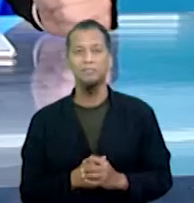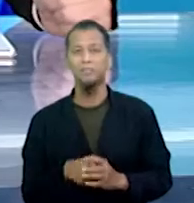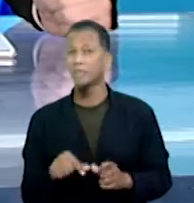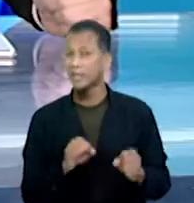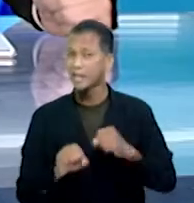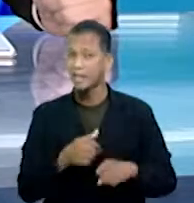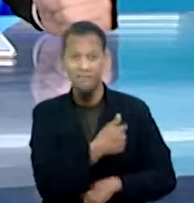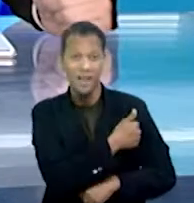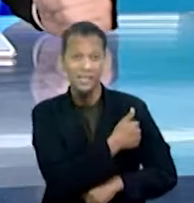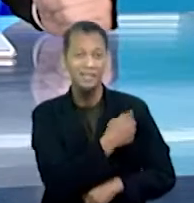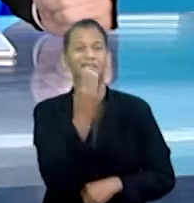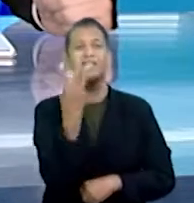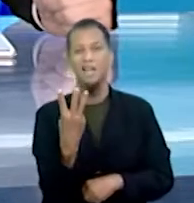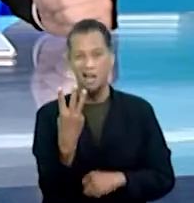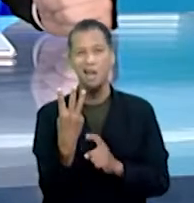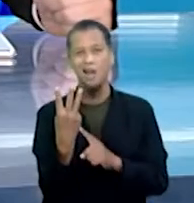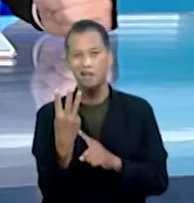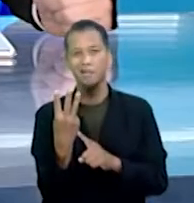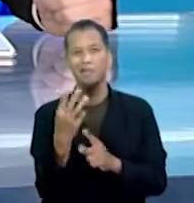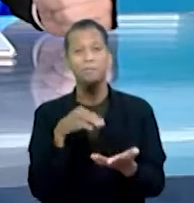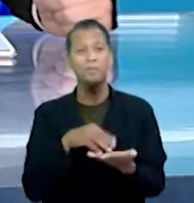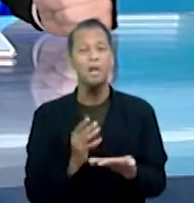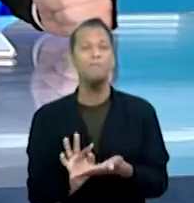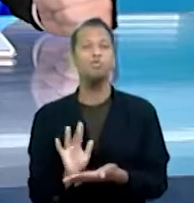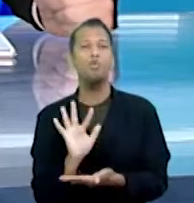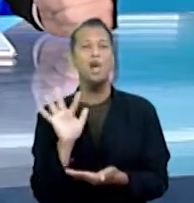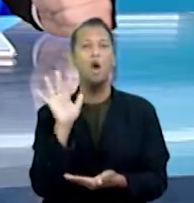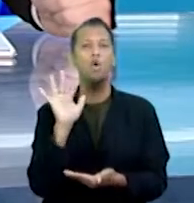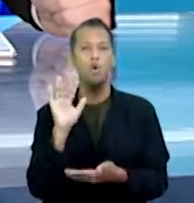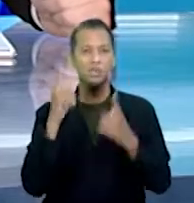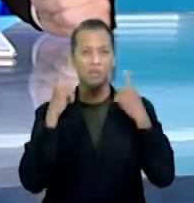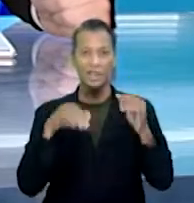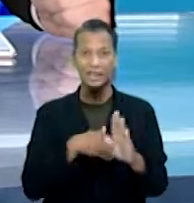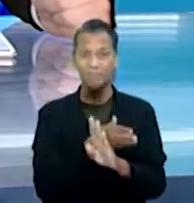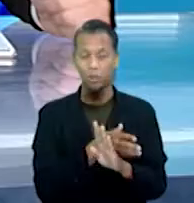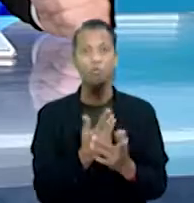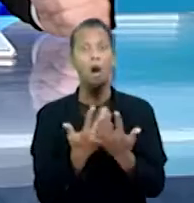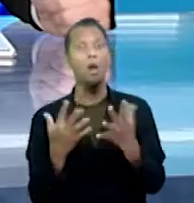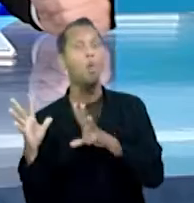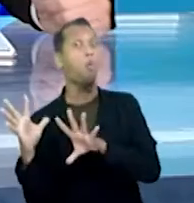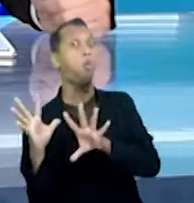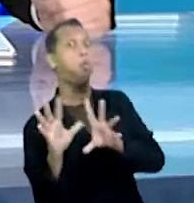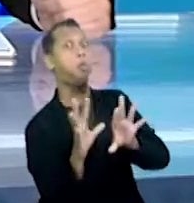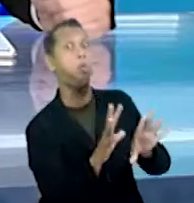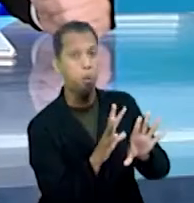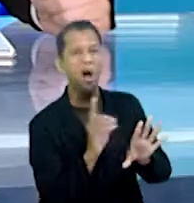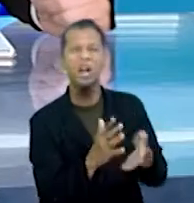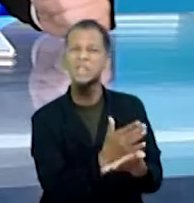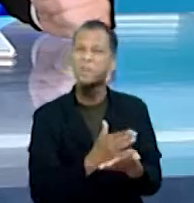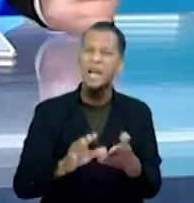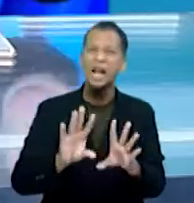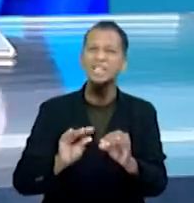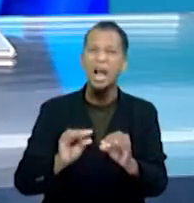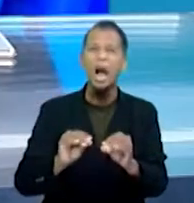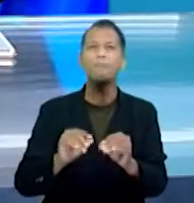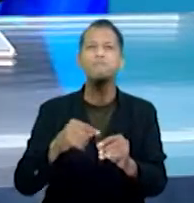Kita beralih ke informasi lain, kegiatan vaksinasi COVID-19 dosis ketiga atau booster di Bojonegoro, Jawa Timur diserbu warga. Sebagian buruh